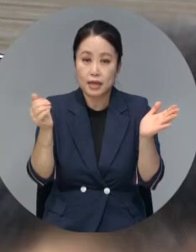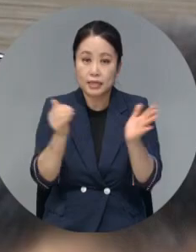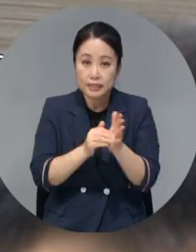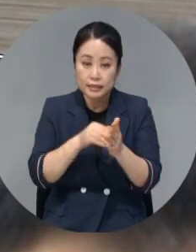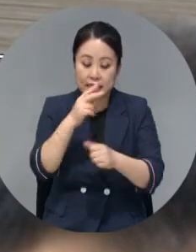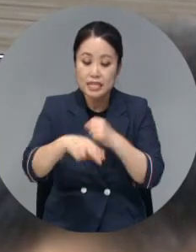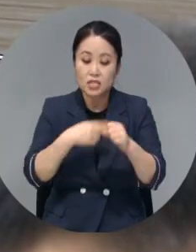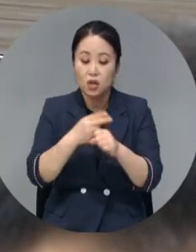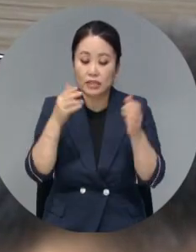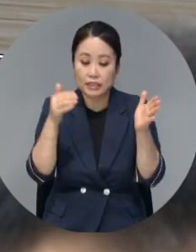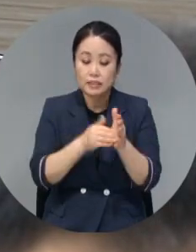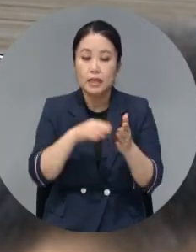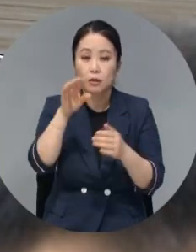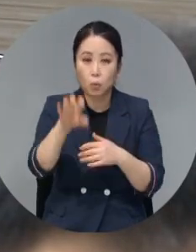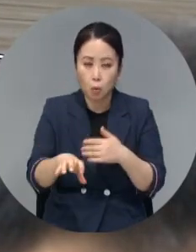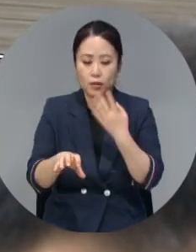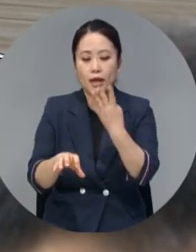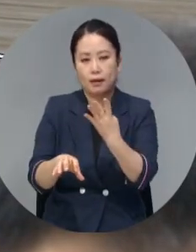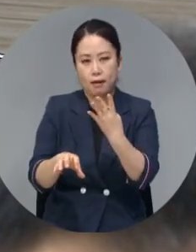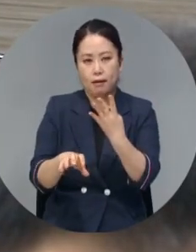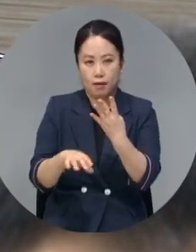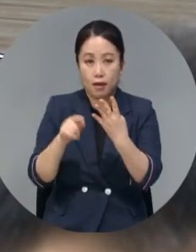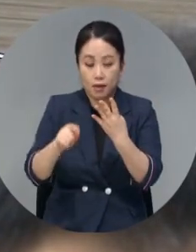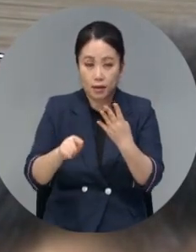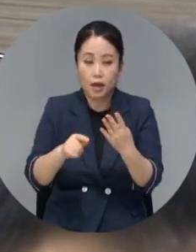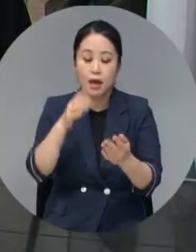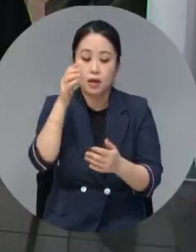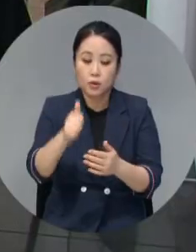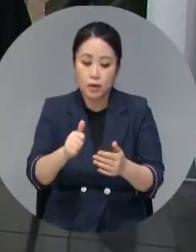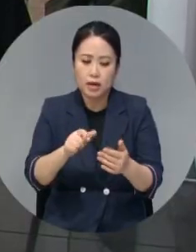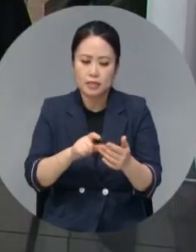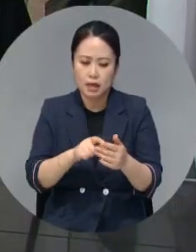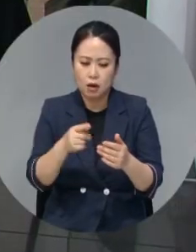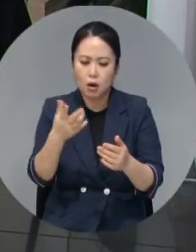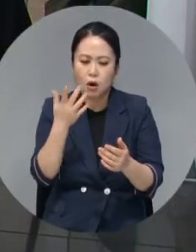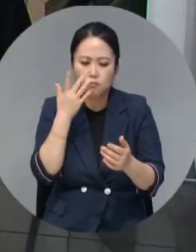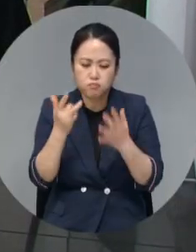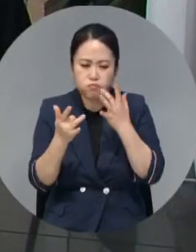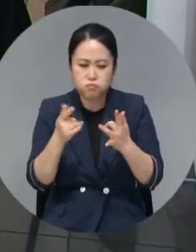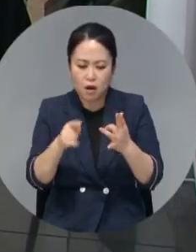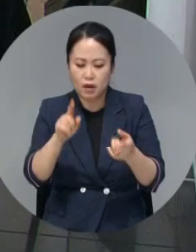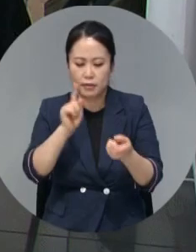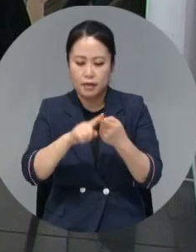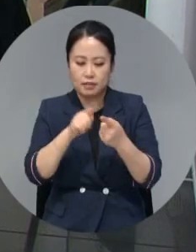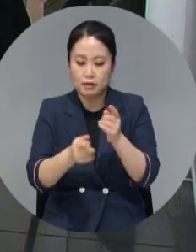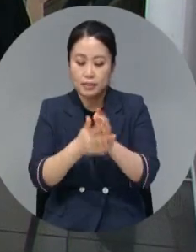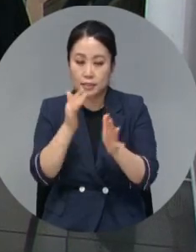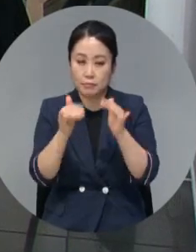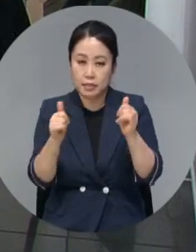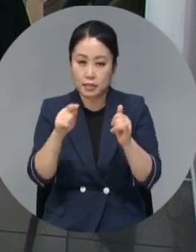곳은 4개의 기관입니다. 이딴 기관장 리스크에 시민들의 시선이 곱지 않은 가운데